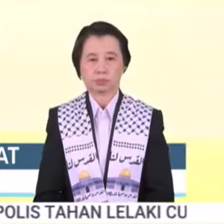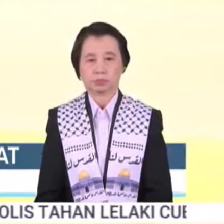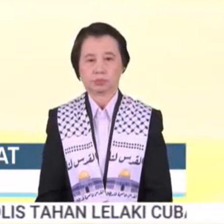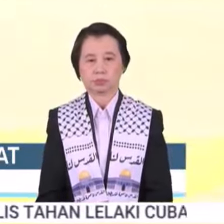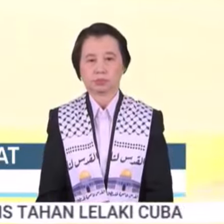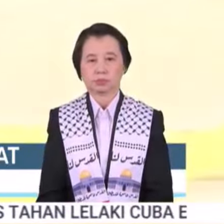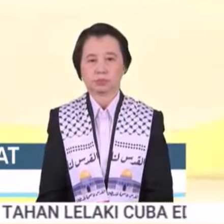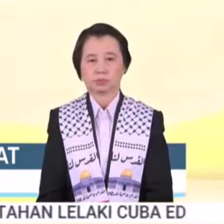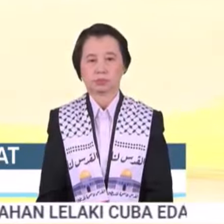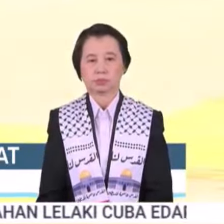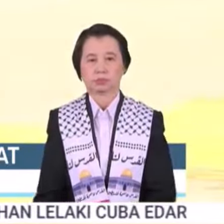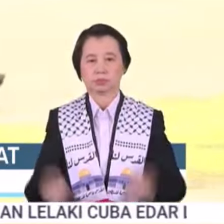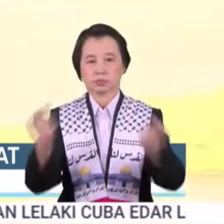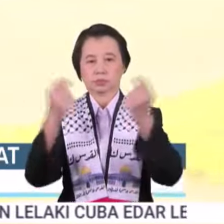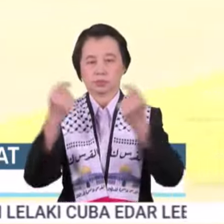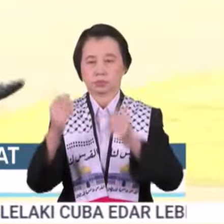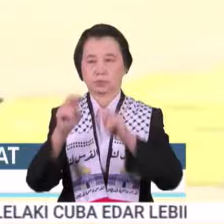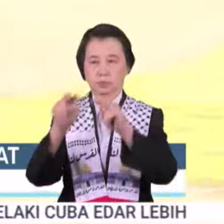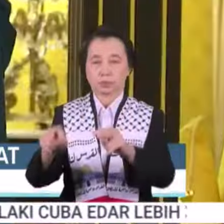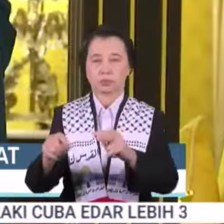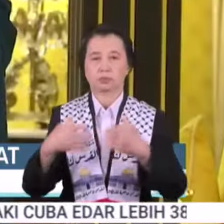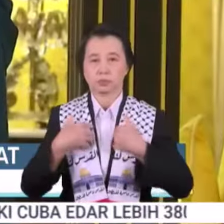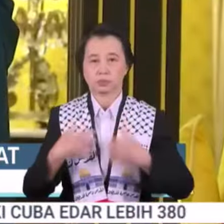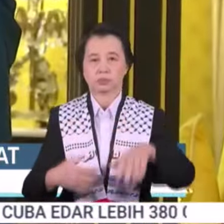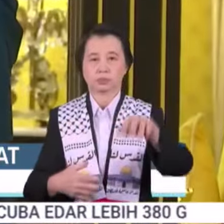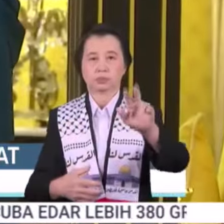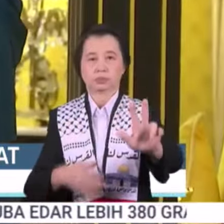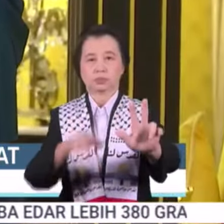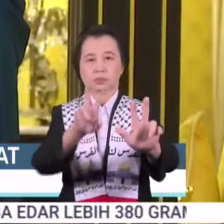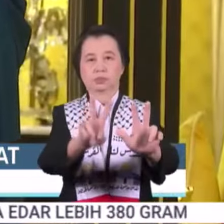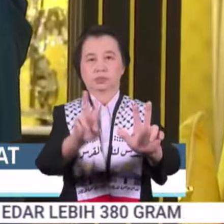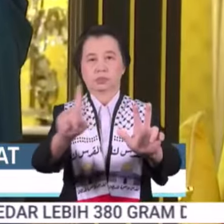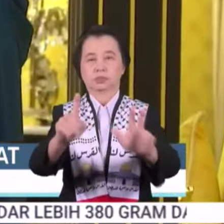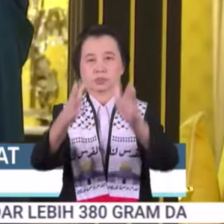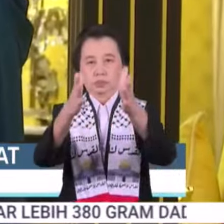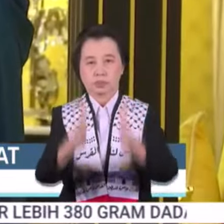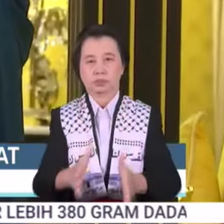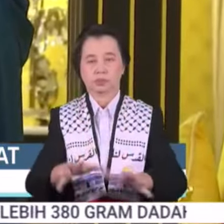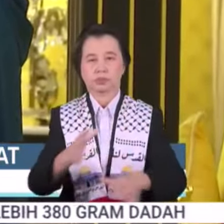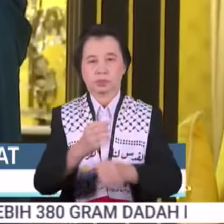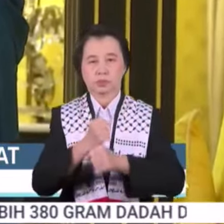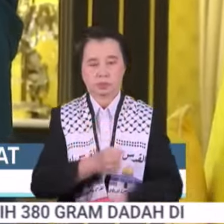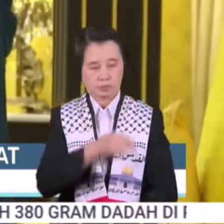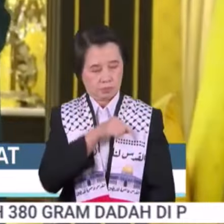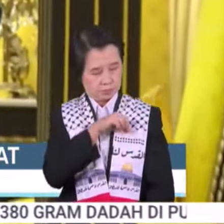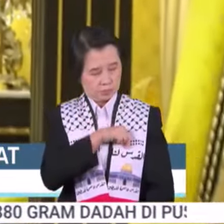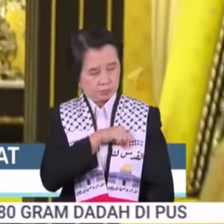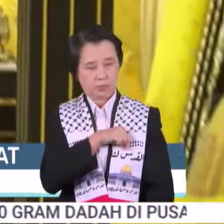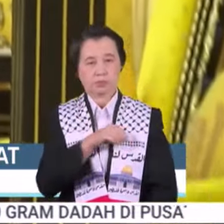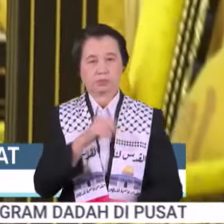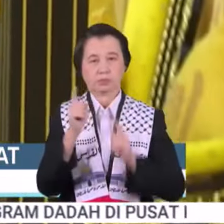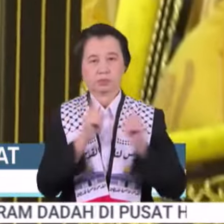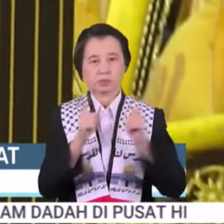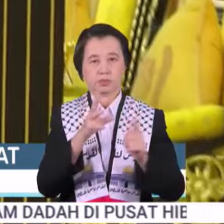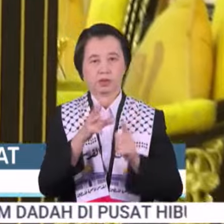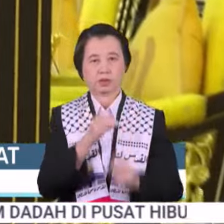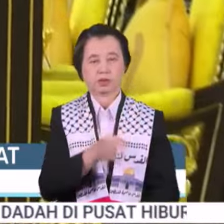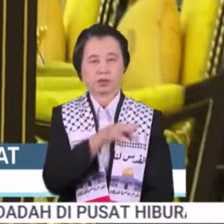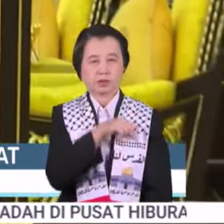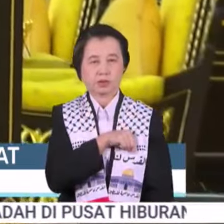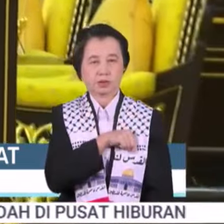iskandariah istiadat menyaksikan seramai 321 individu menerima darjah kebesaran bintang dan